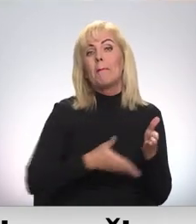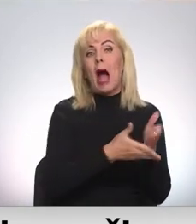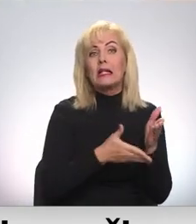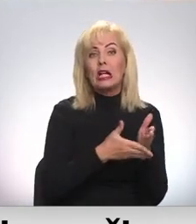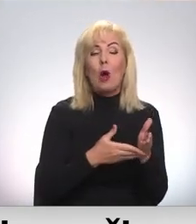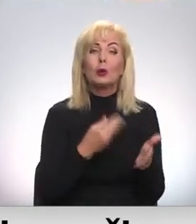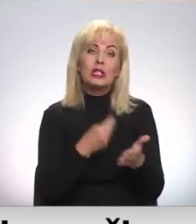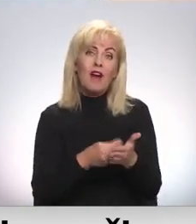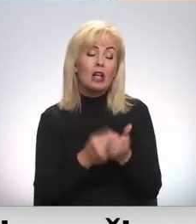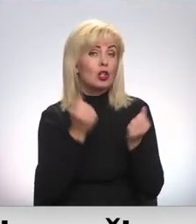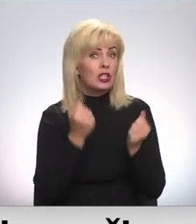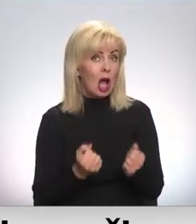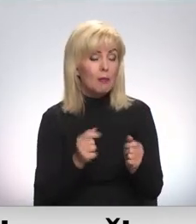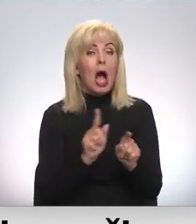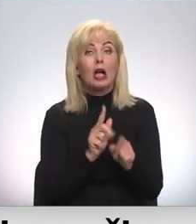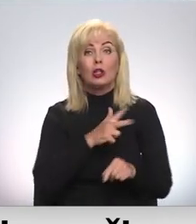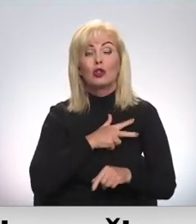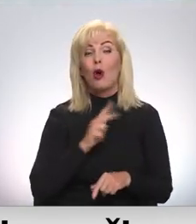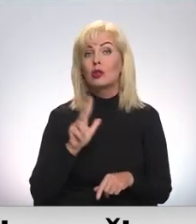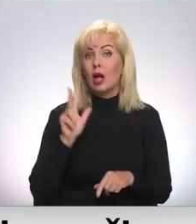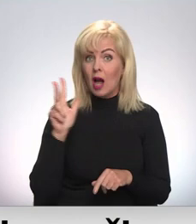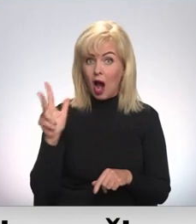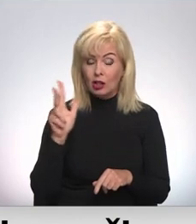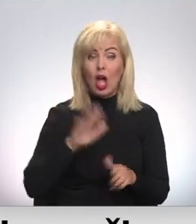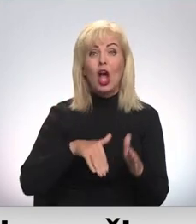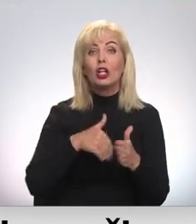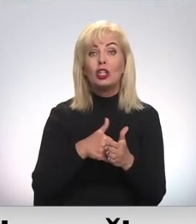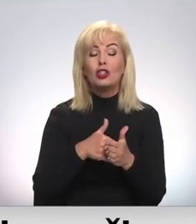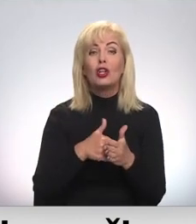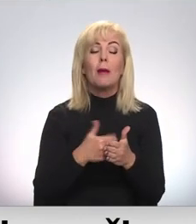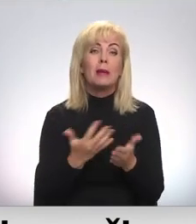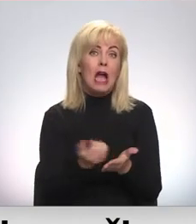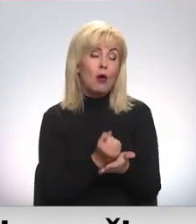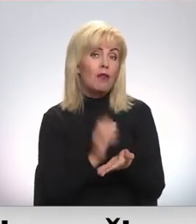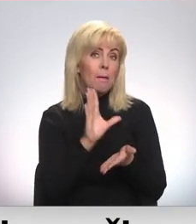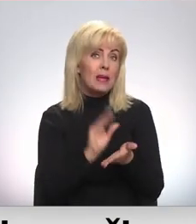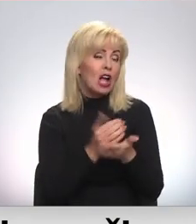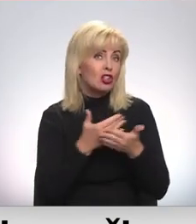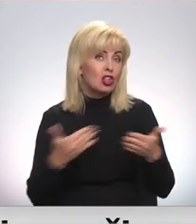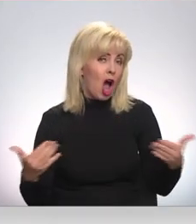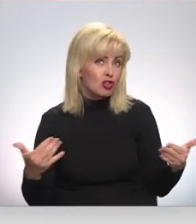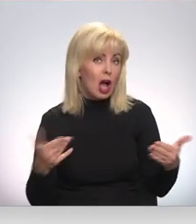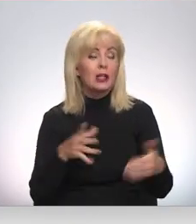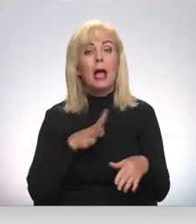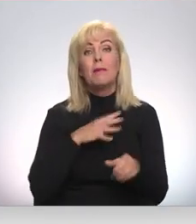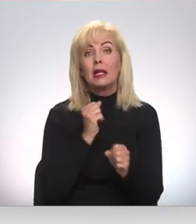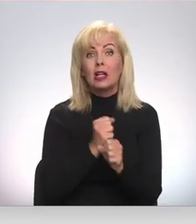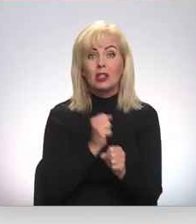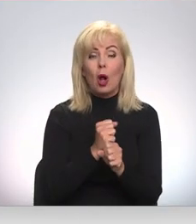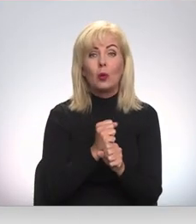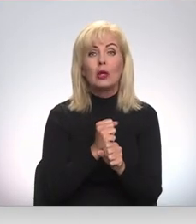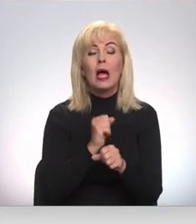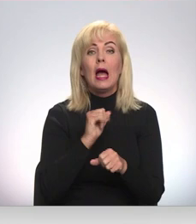turklāt arī stabilitāte un sociālās garantijas. Līdz šim viņa gūsi raibu pieredzes bagāžu. Es esmu strādājusi tamā pašā